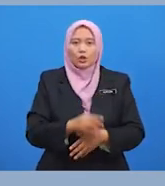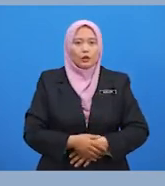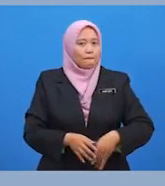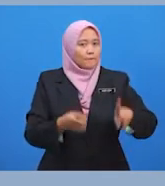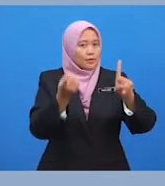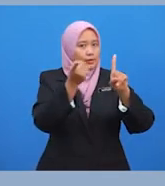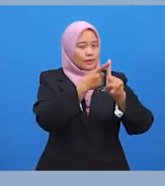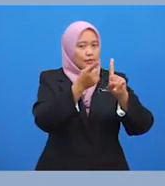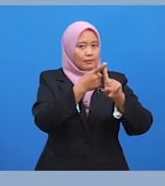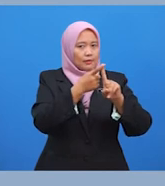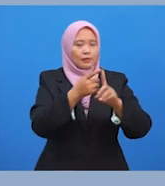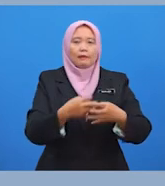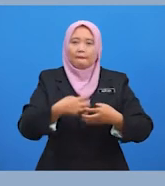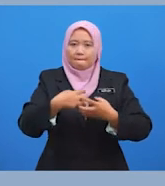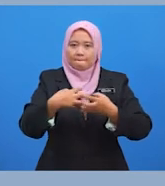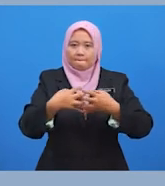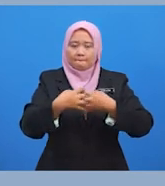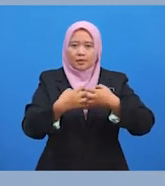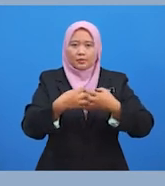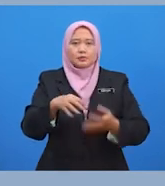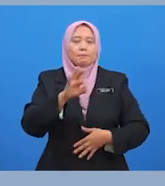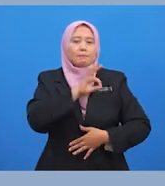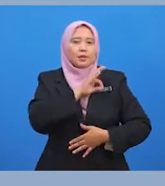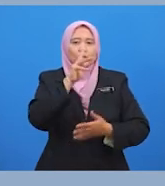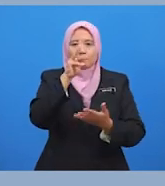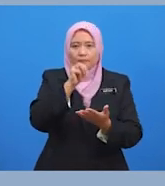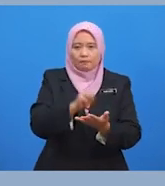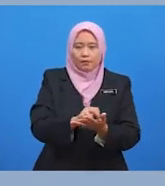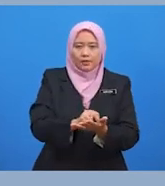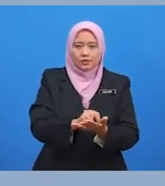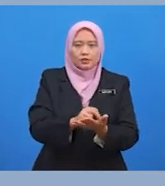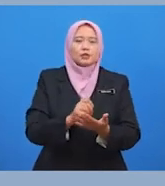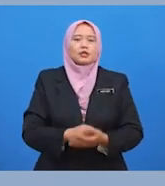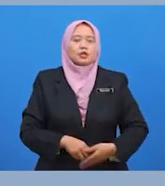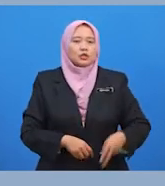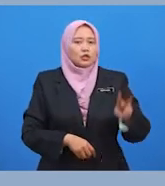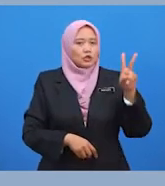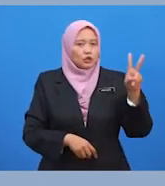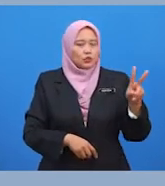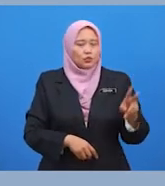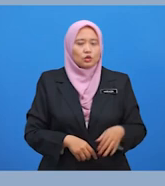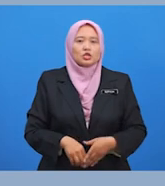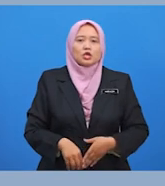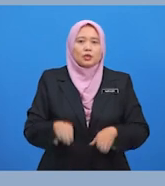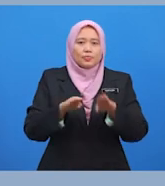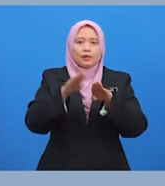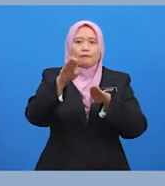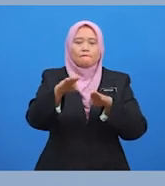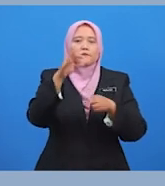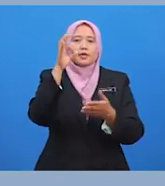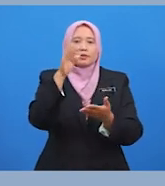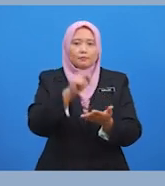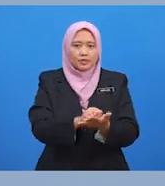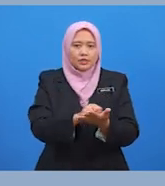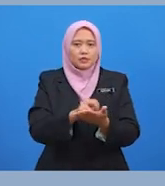Pertama, mesin button bash. Kedua, tapak bash.